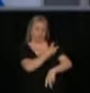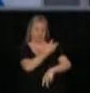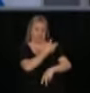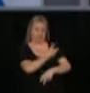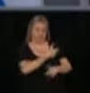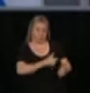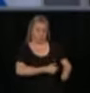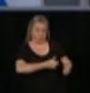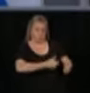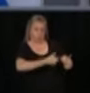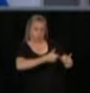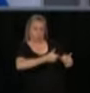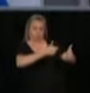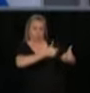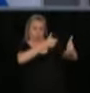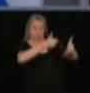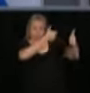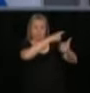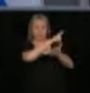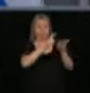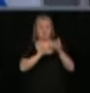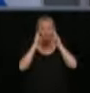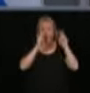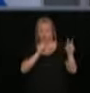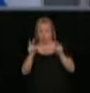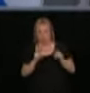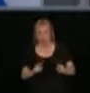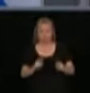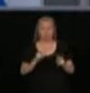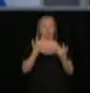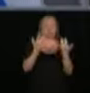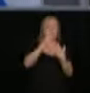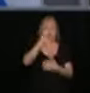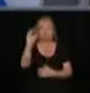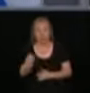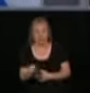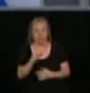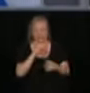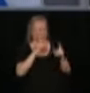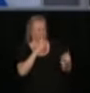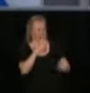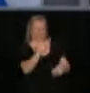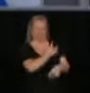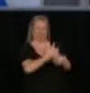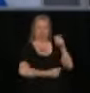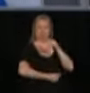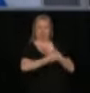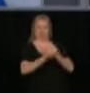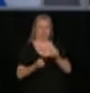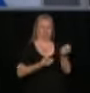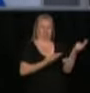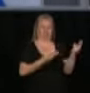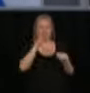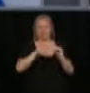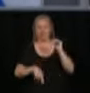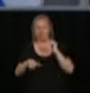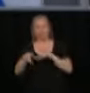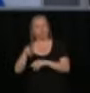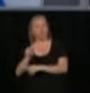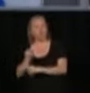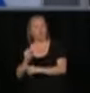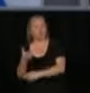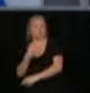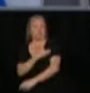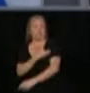avec même des fois plus de gens vaccinés que de non vaccinés. Mais il faut regarder le taux, l'incidence de la maladie chez les